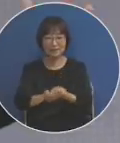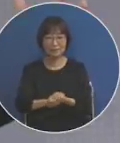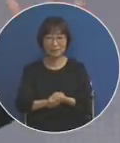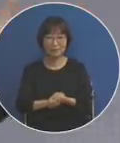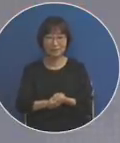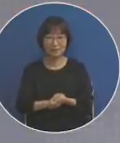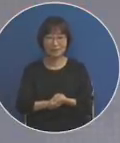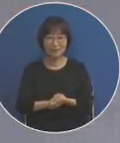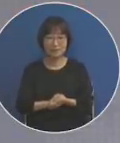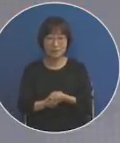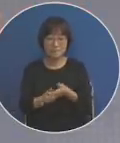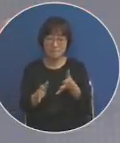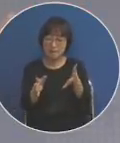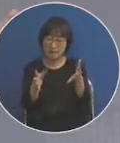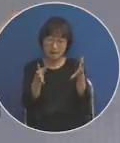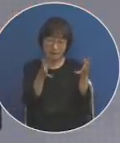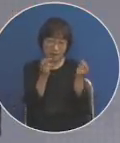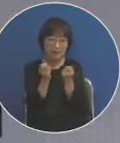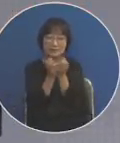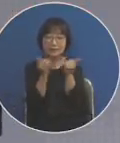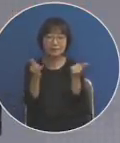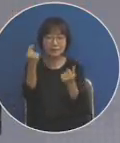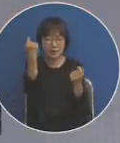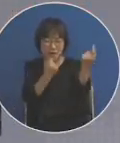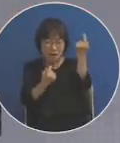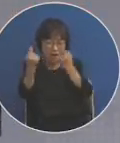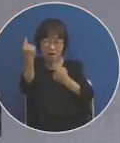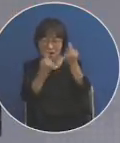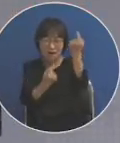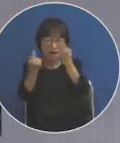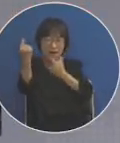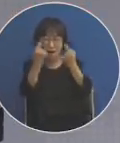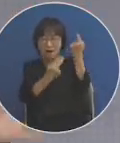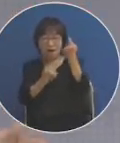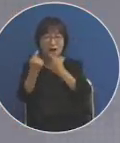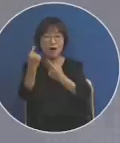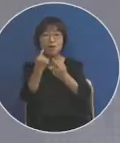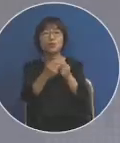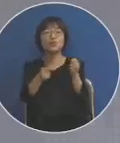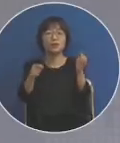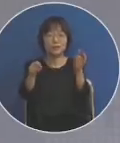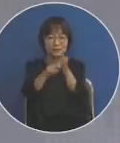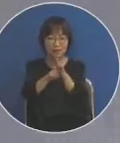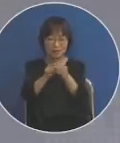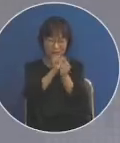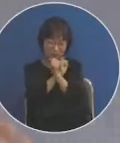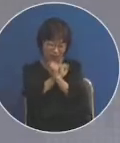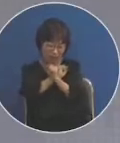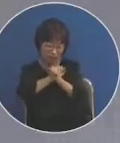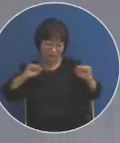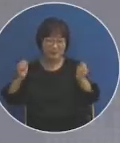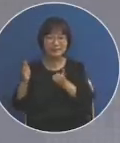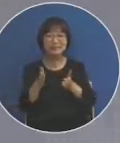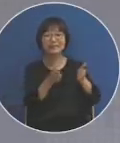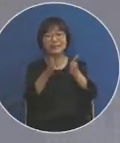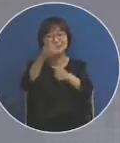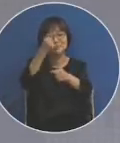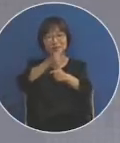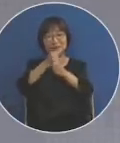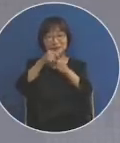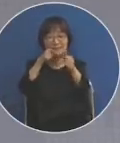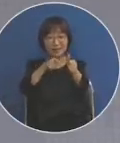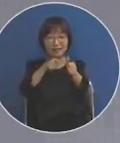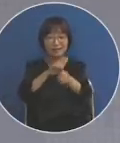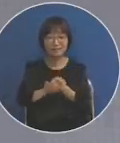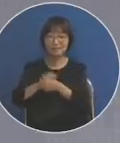영혼들이 살아올 수 있도록 대로를 수축해라. It says to build up the highway so that many people can come. 하나님께서 함께하셔도 약속하셨어요. And